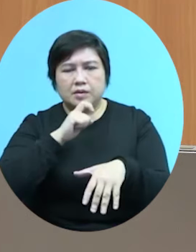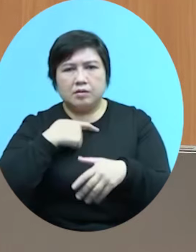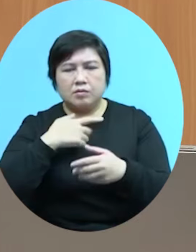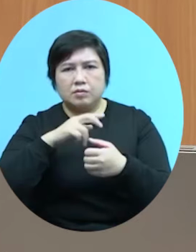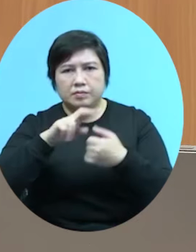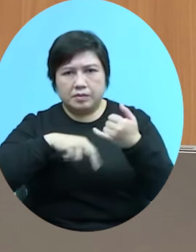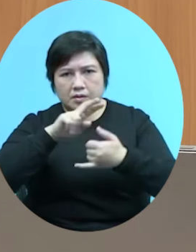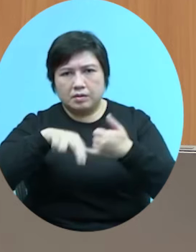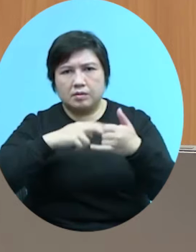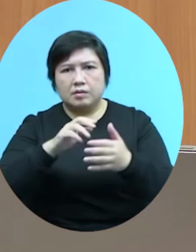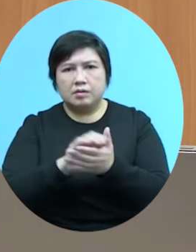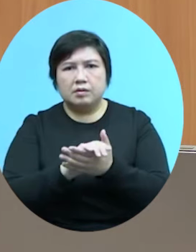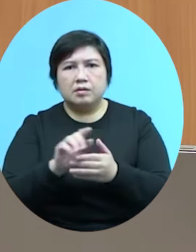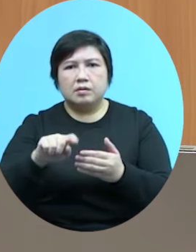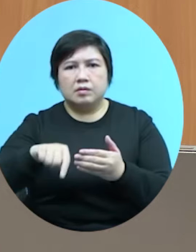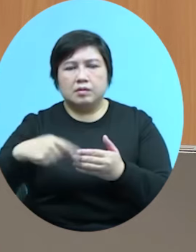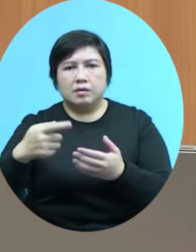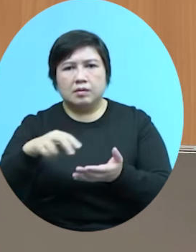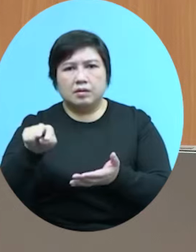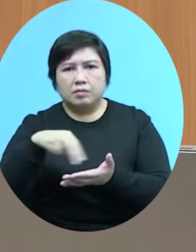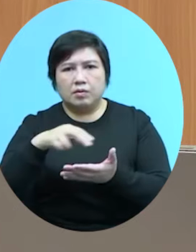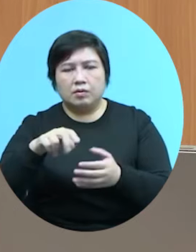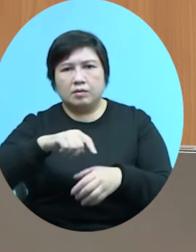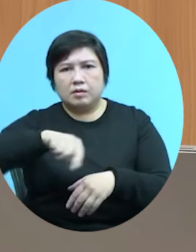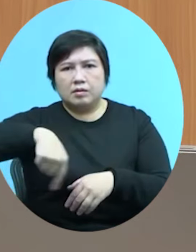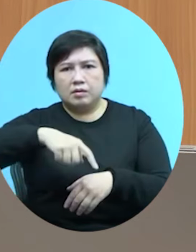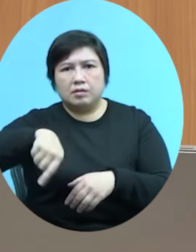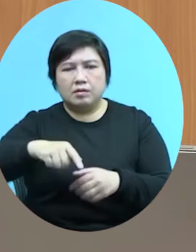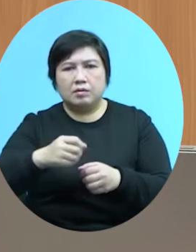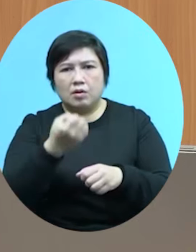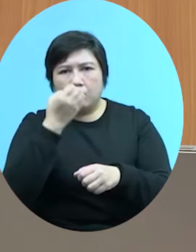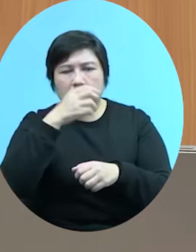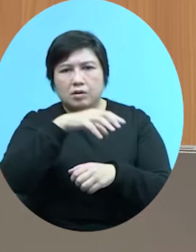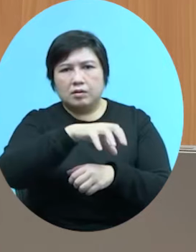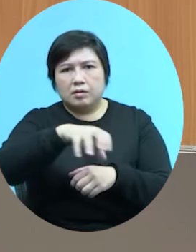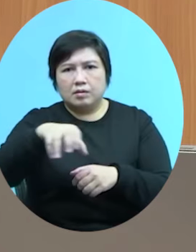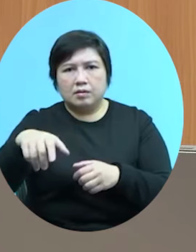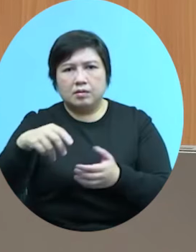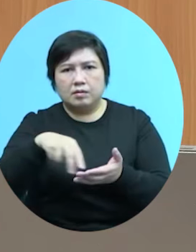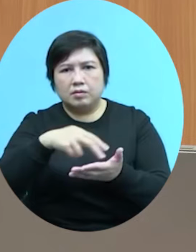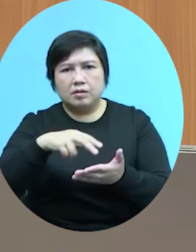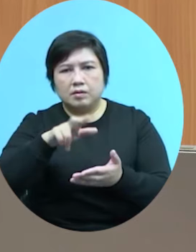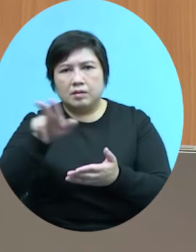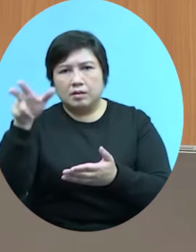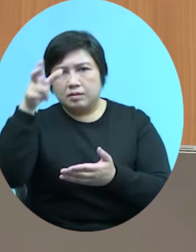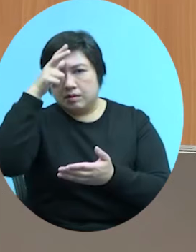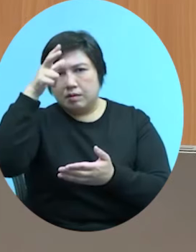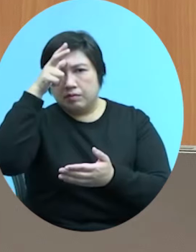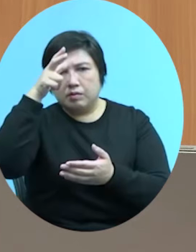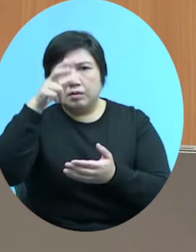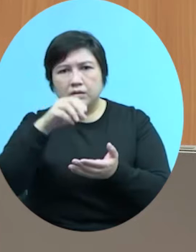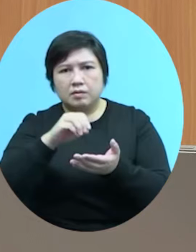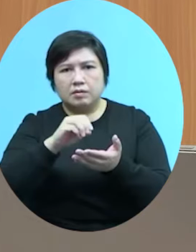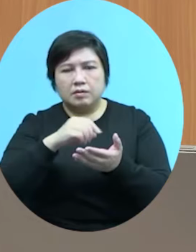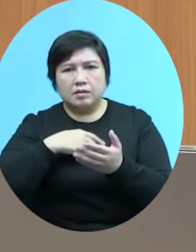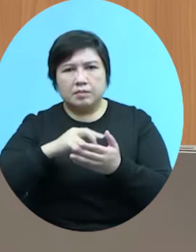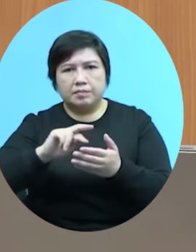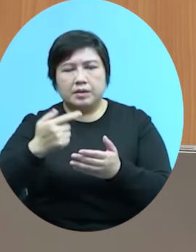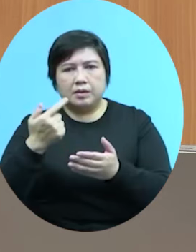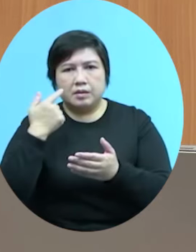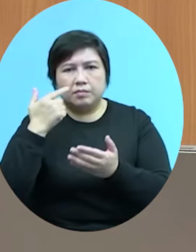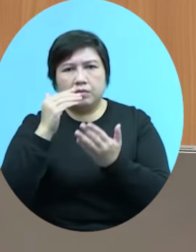至於其他那些跳舞的場所就是全港那些當然要看整個政府有沒有一些收緊的